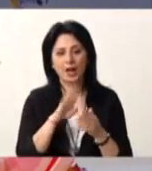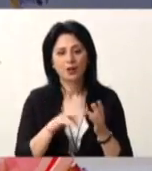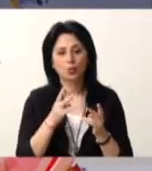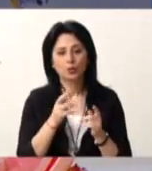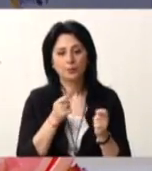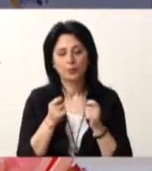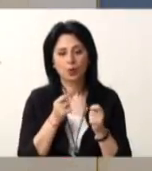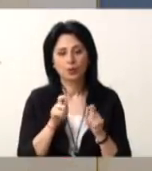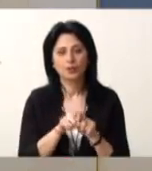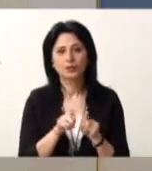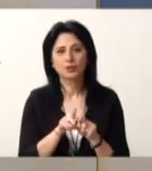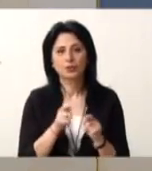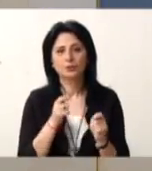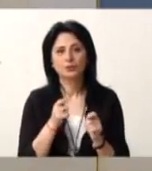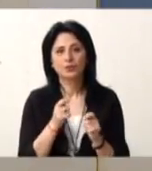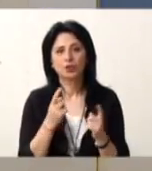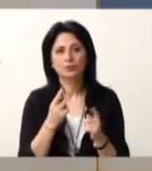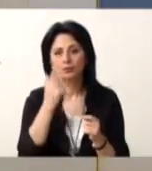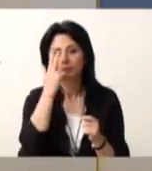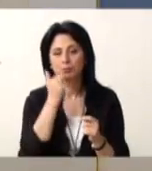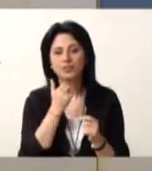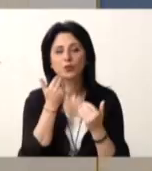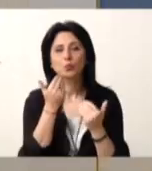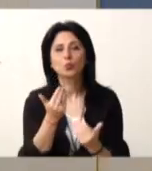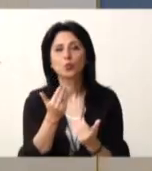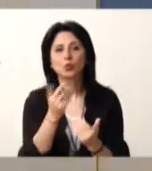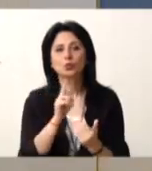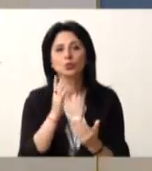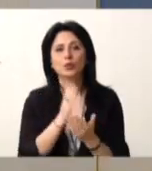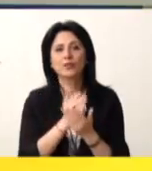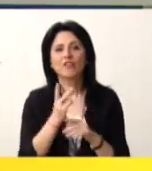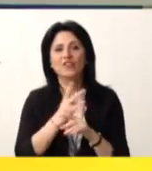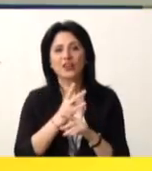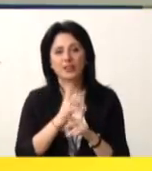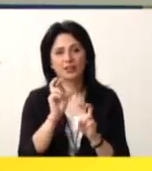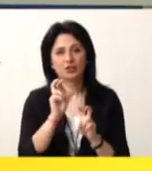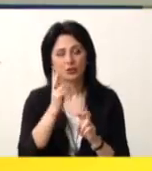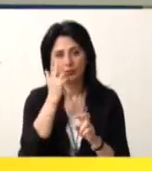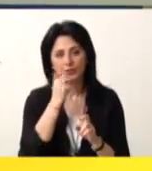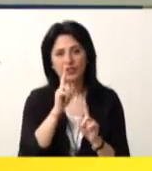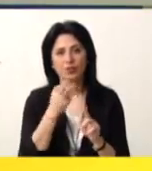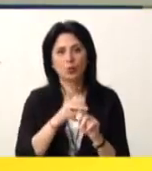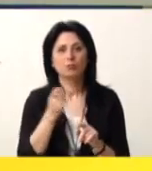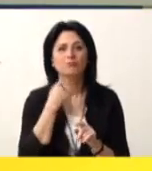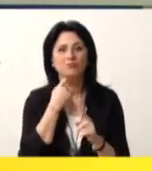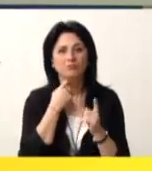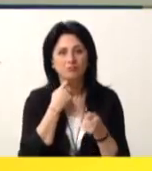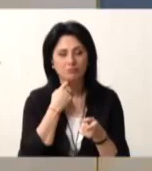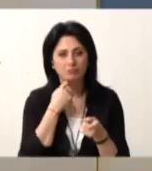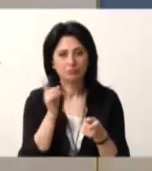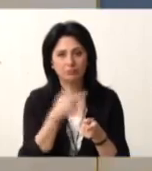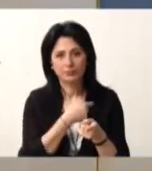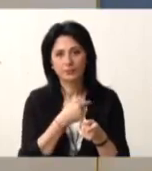უნდა მოერიდოს ისეთ ჩვევები, უნდა ვთქვათ მავნე ჩვევები,